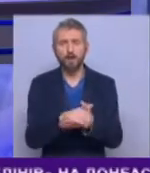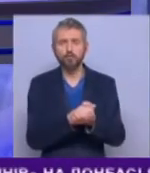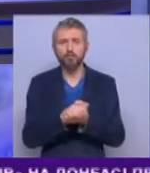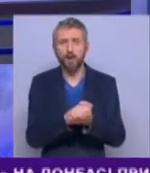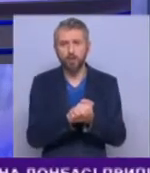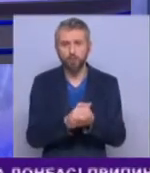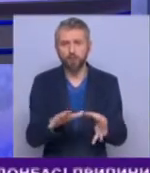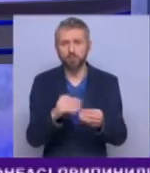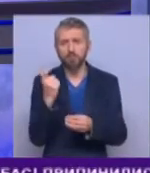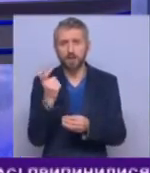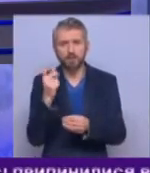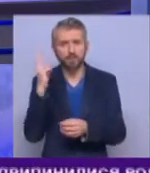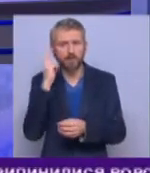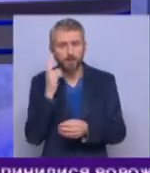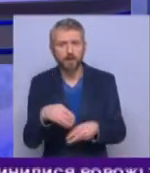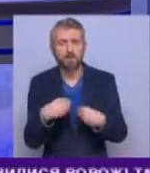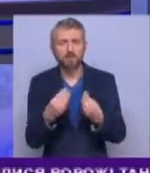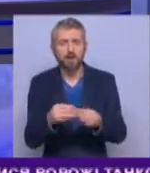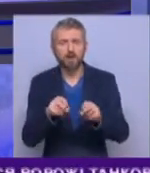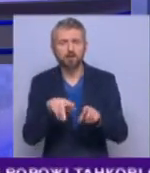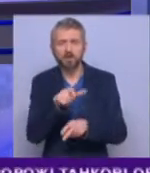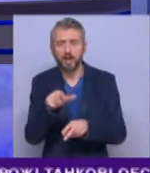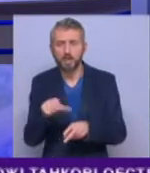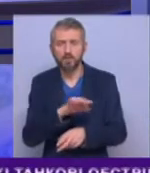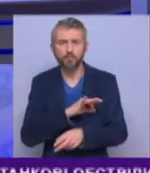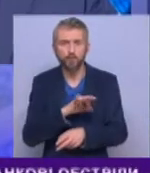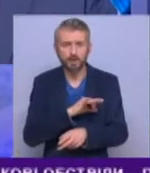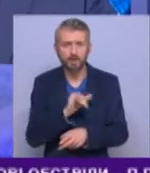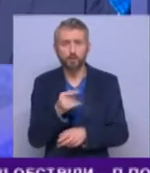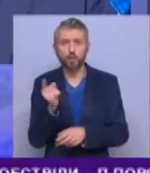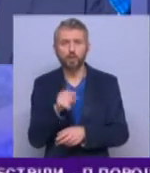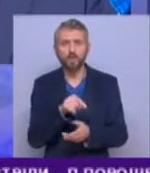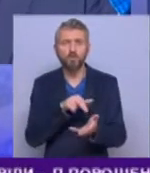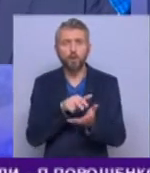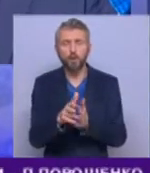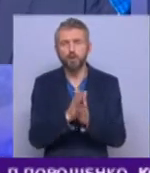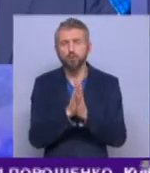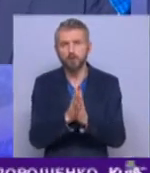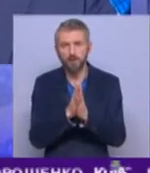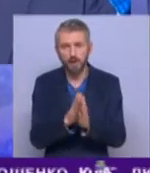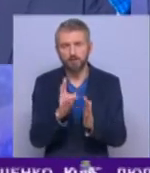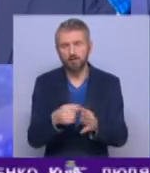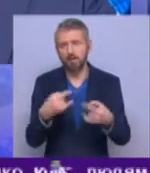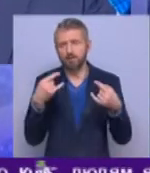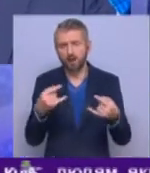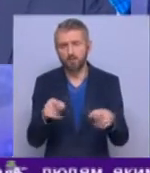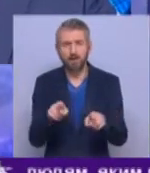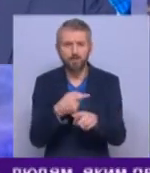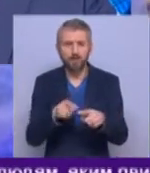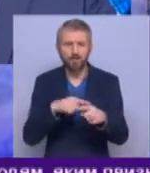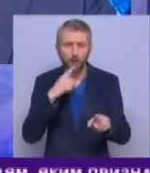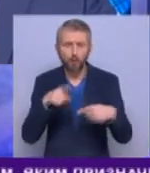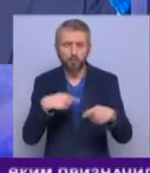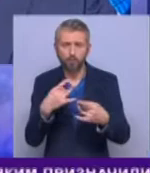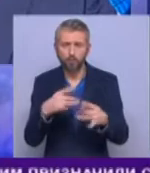асоціацію співвласників Києва, дайте спеціалістів, юристів, і тоді виходьте, будь ласка, на екран. А так це розмова